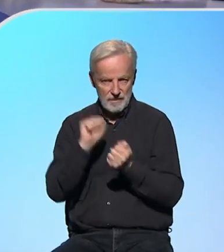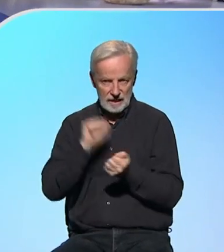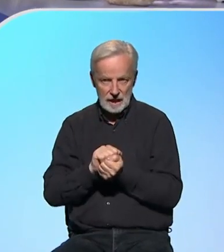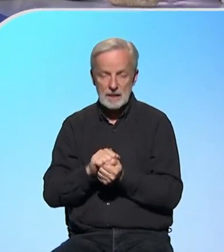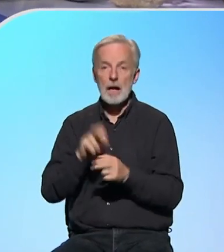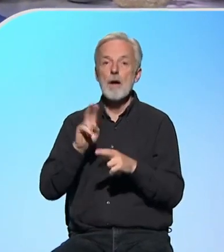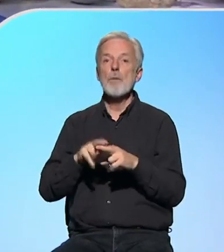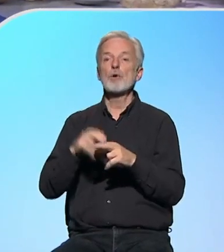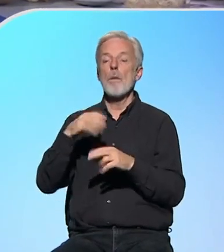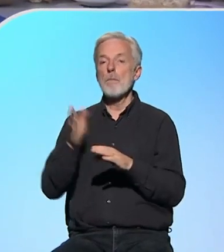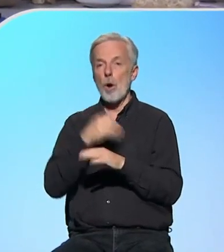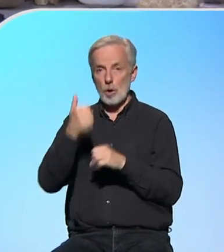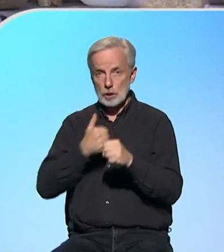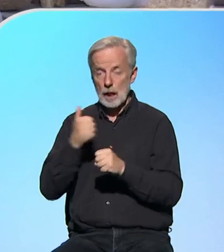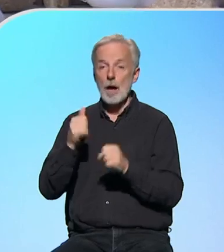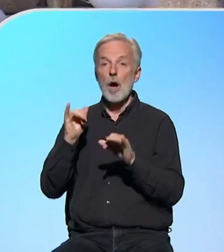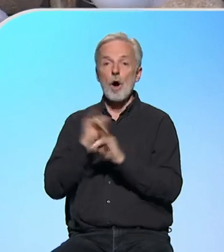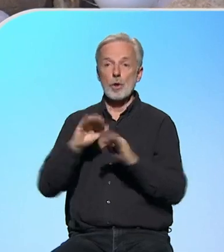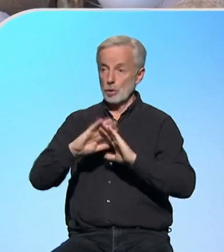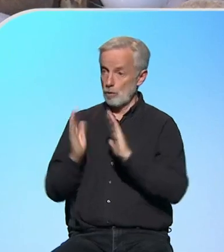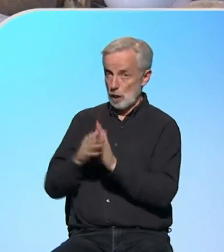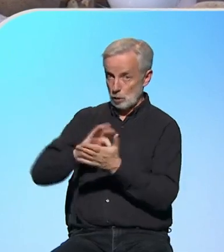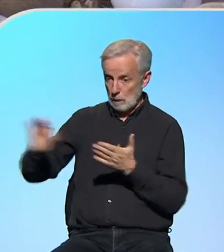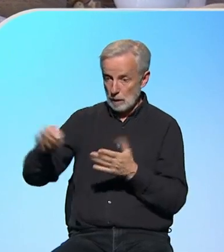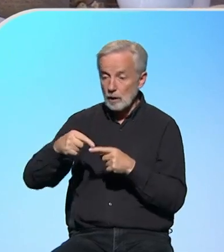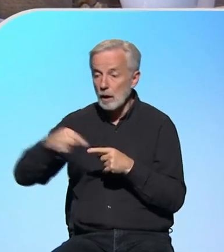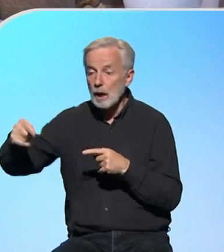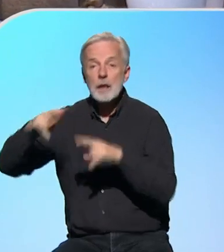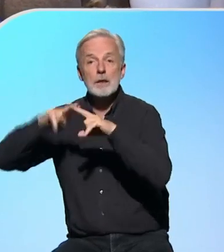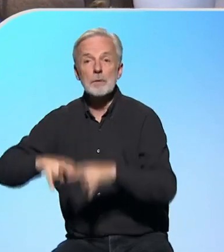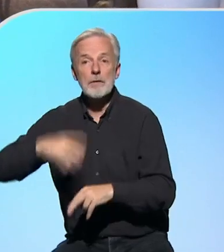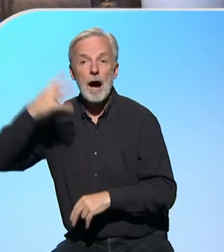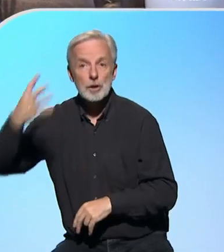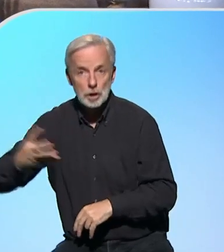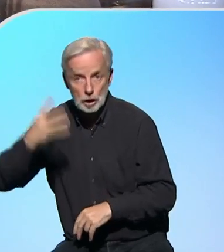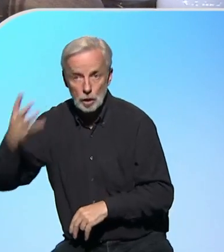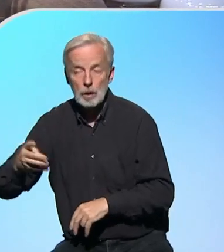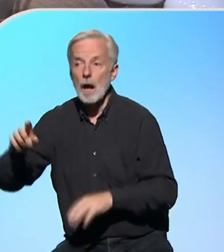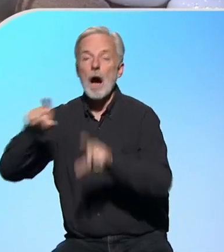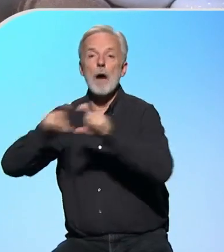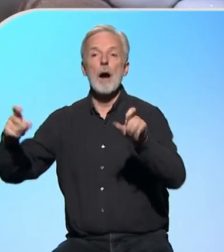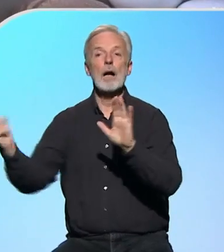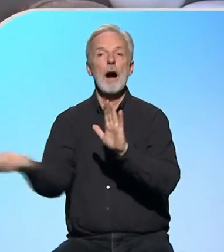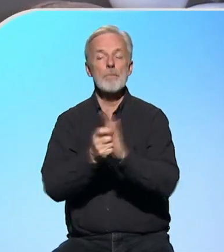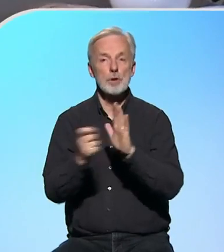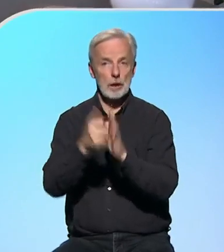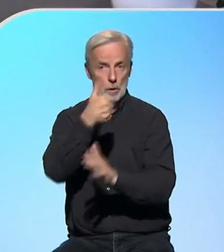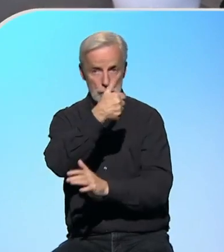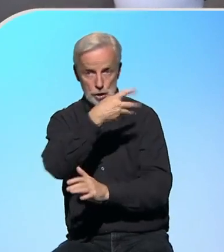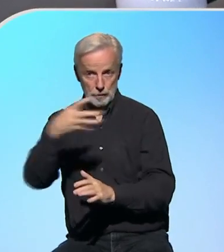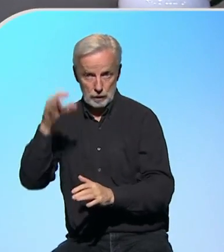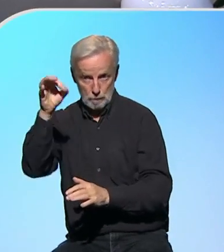předčasně splatíme, tak zbývají ještě 4 roky do konce fixace a banka by v tu chvilku mohla teda uplatnit 0,25% z toho milionu, to